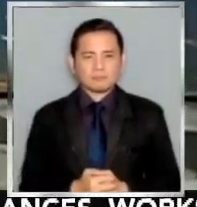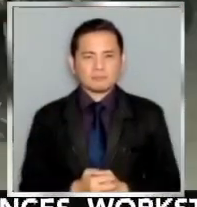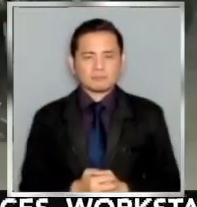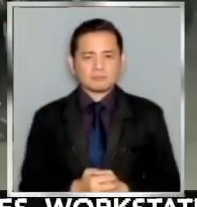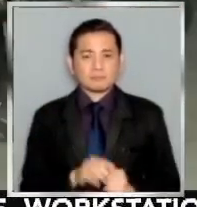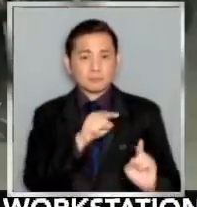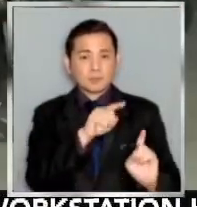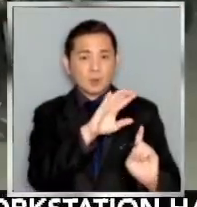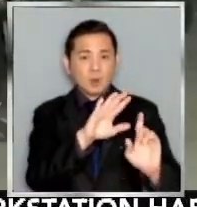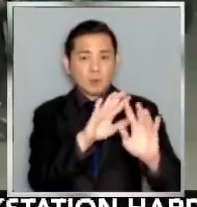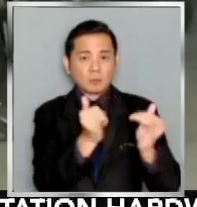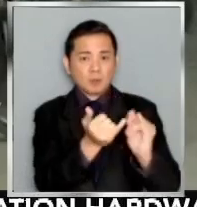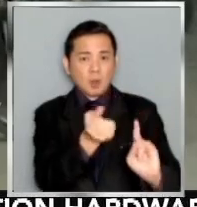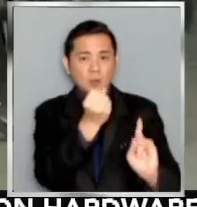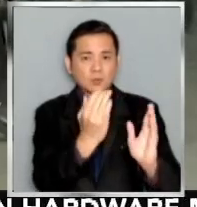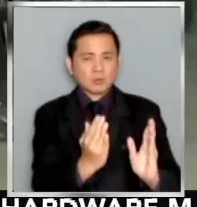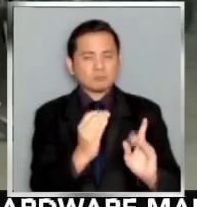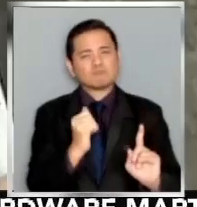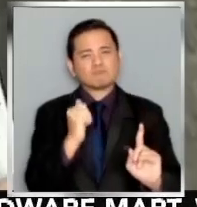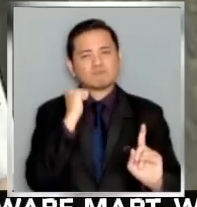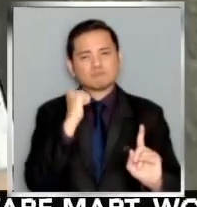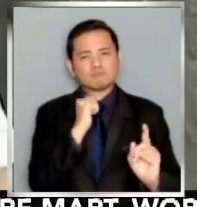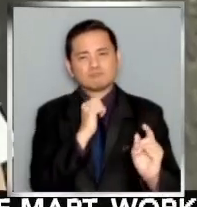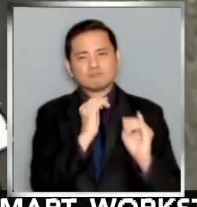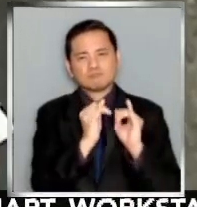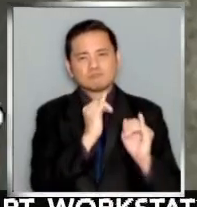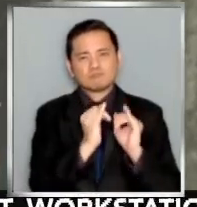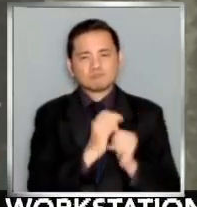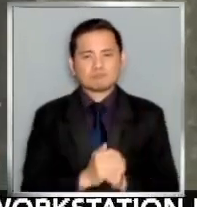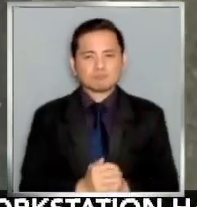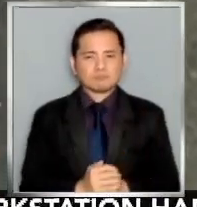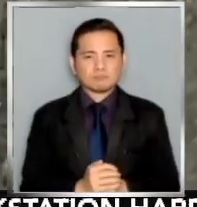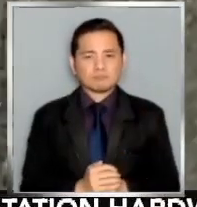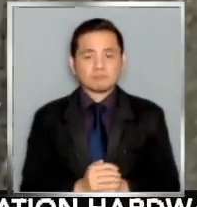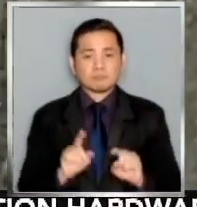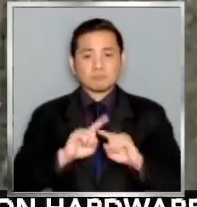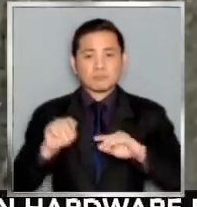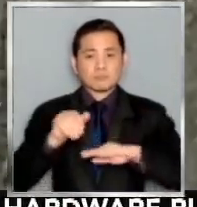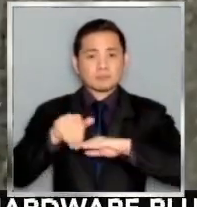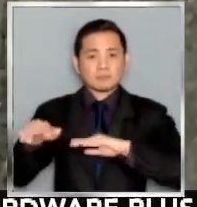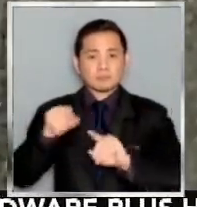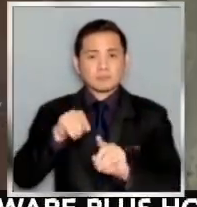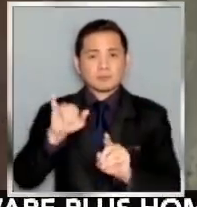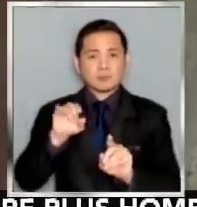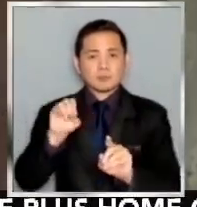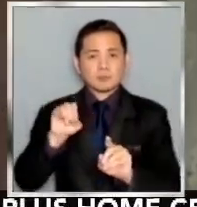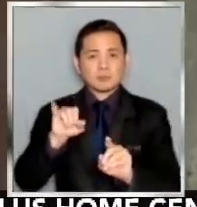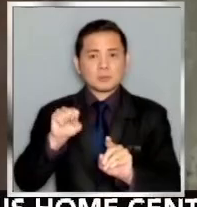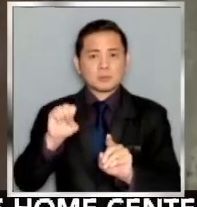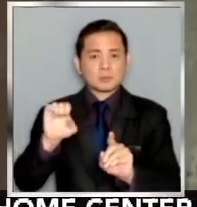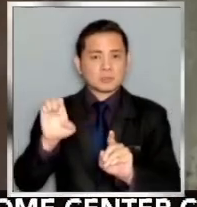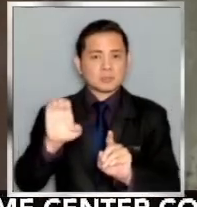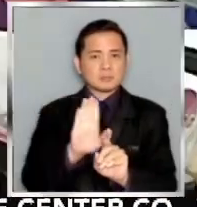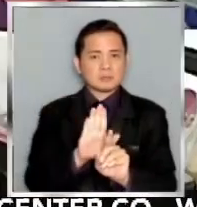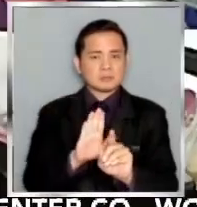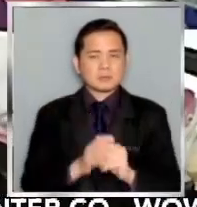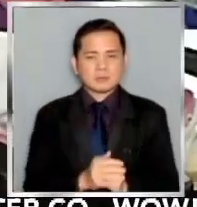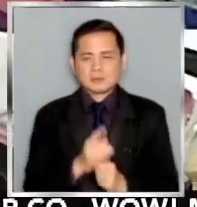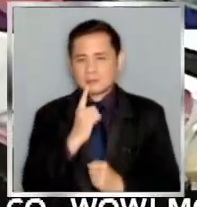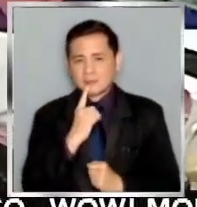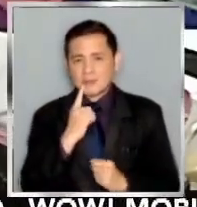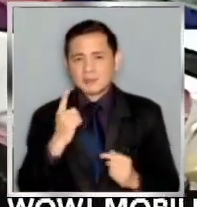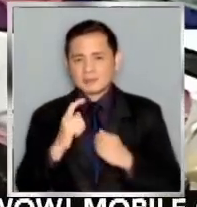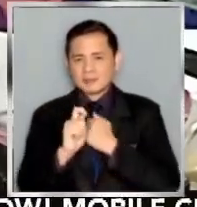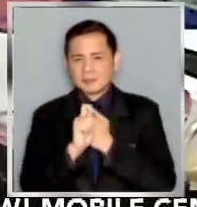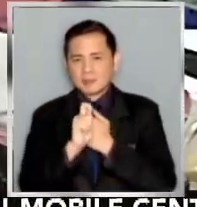ng truck, pero nagpaunlak ng panayam ang kanyang kinatawan na si Josie Fajardo. Panandalian lang po yan. Gagawin na lang natin ang action. Sana